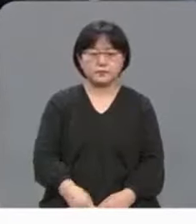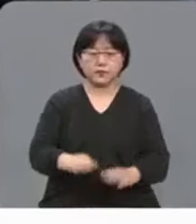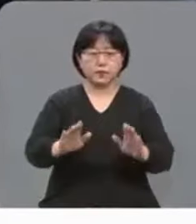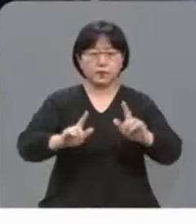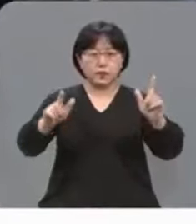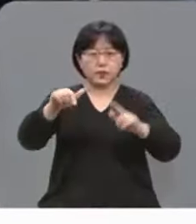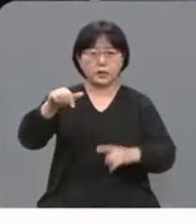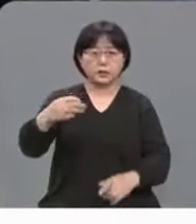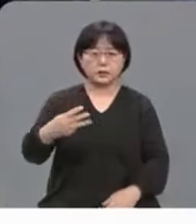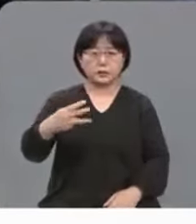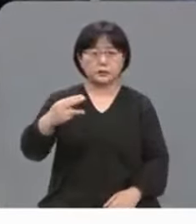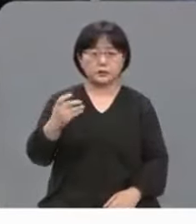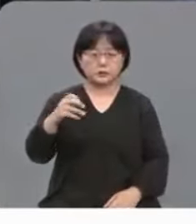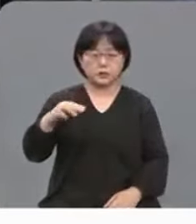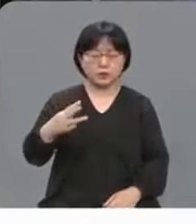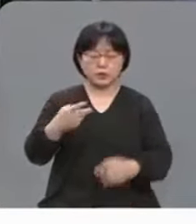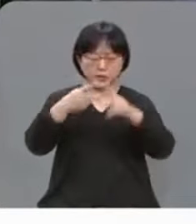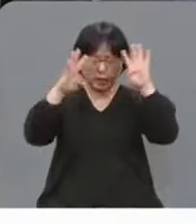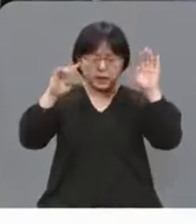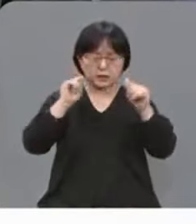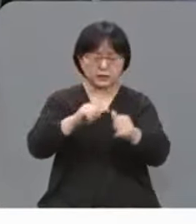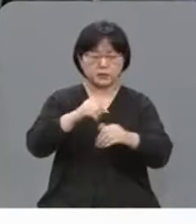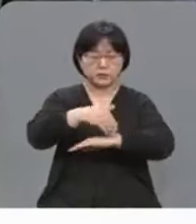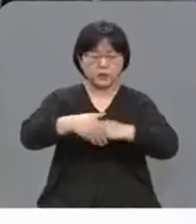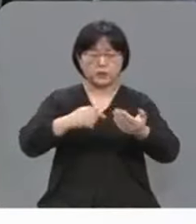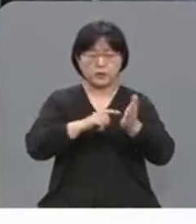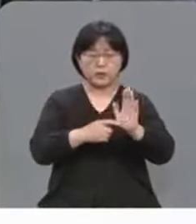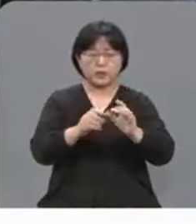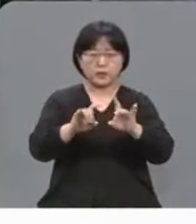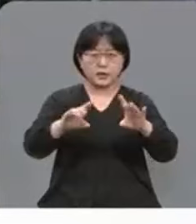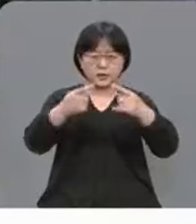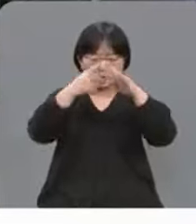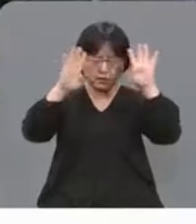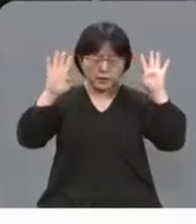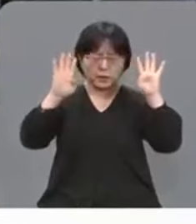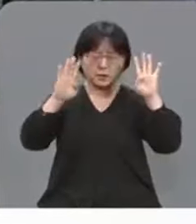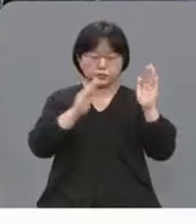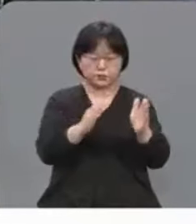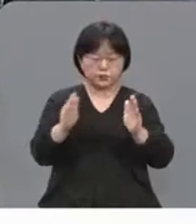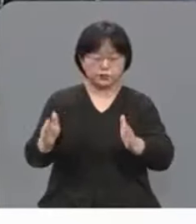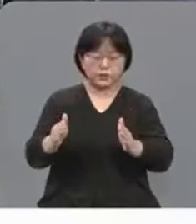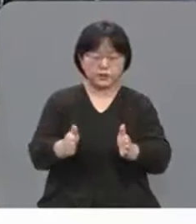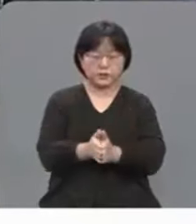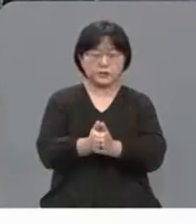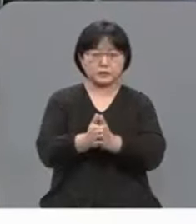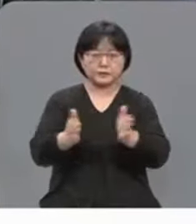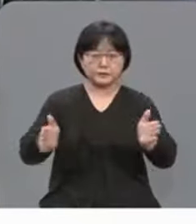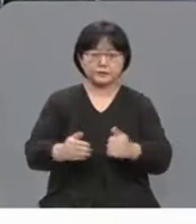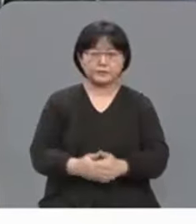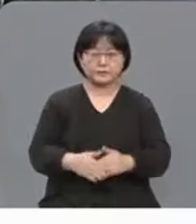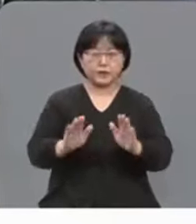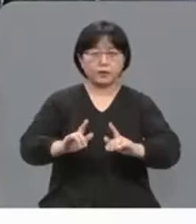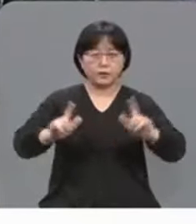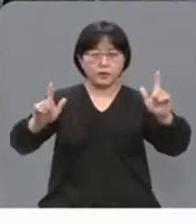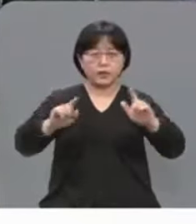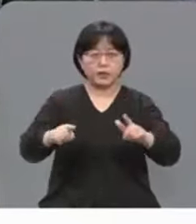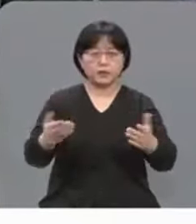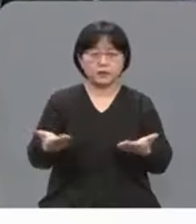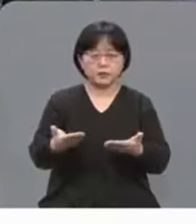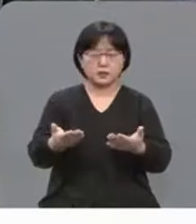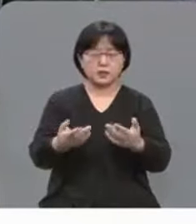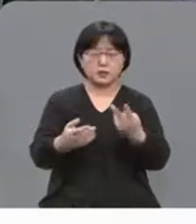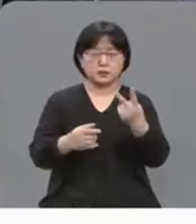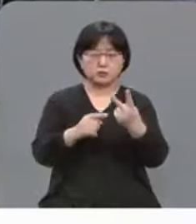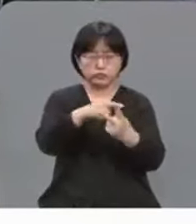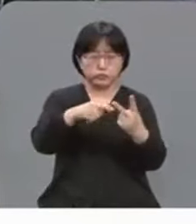올해 글로컬 대학 지정계획이 공고되면 각 대학들 다 본격적인 준비 절차에 들어갔습니다 올해이 사업에는 두